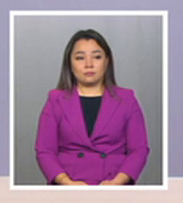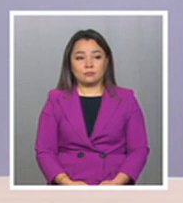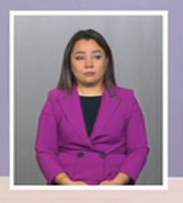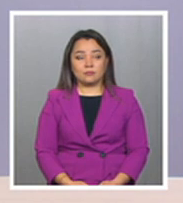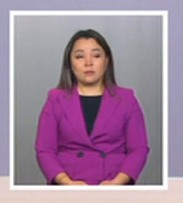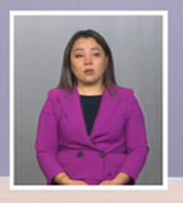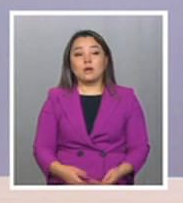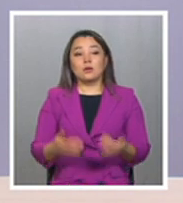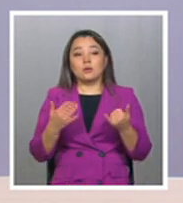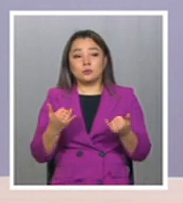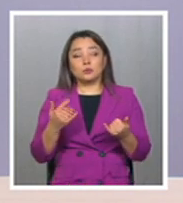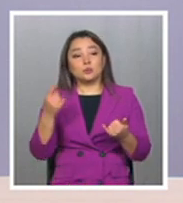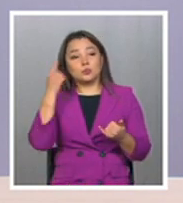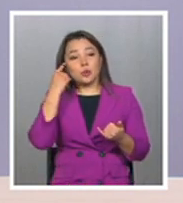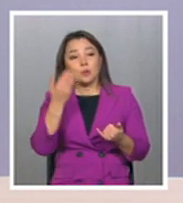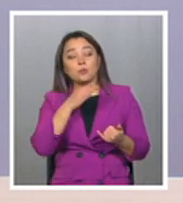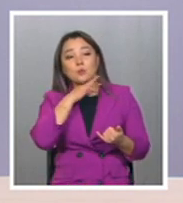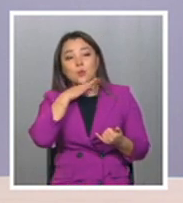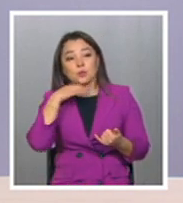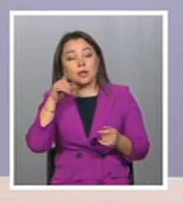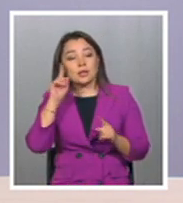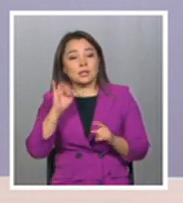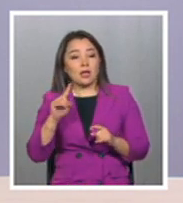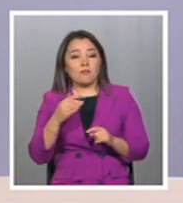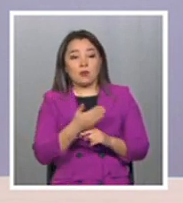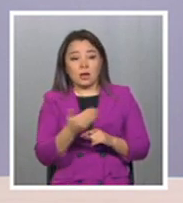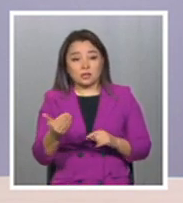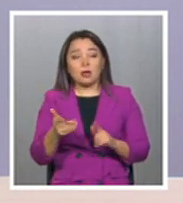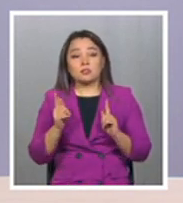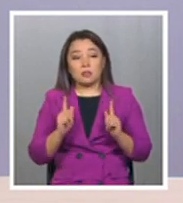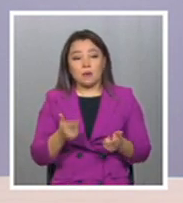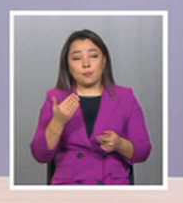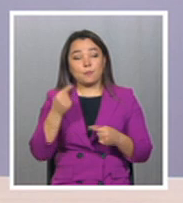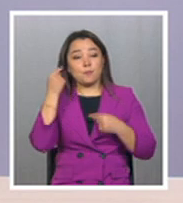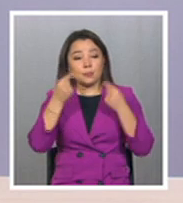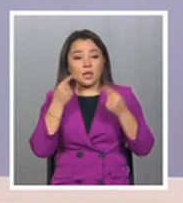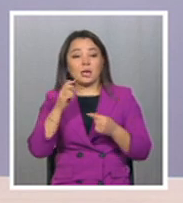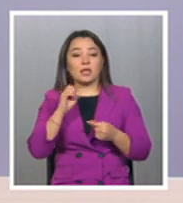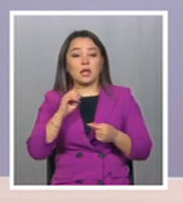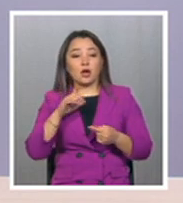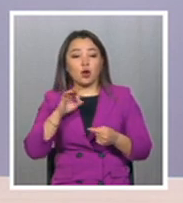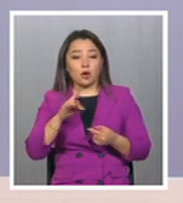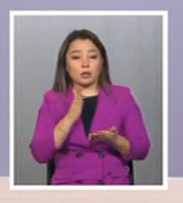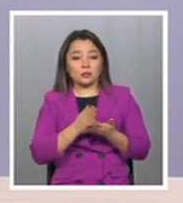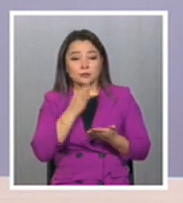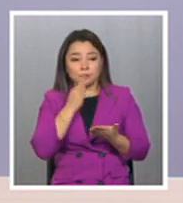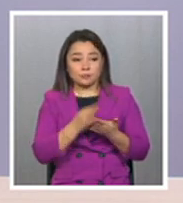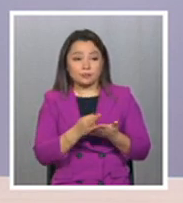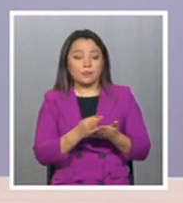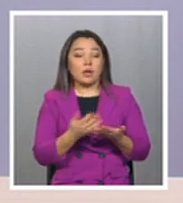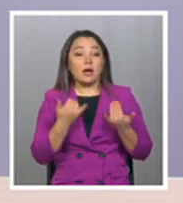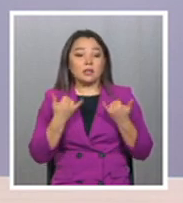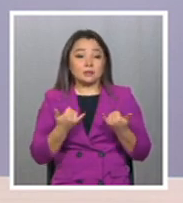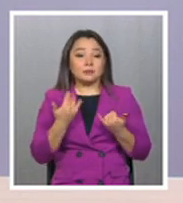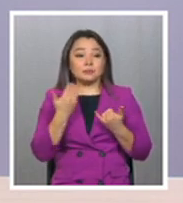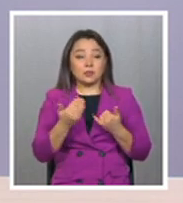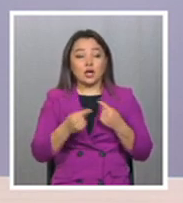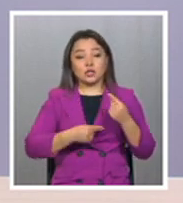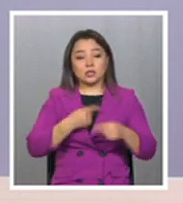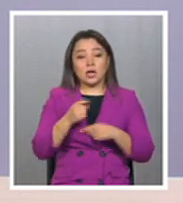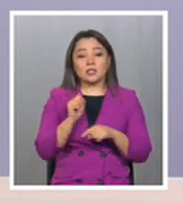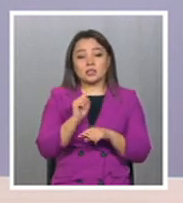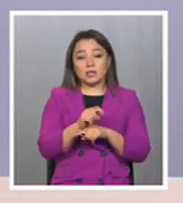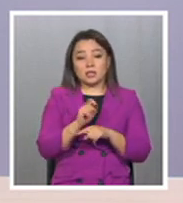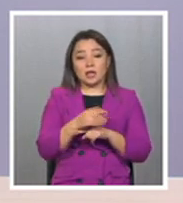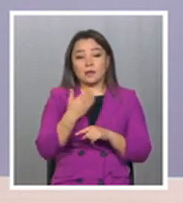Ну что ж, я думаю, многие теперь из вас согласны с мнением Егора. А сейчас следующее